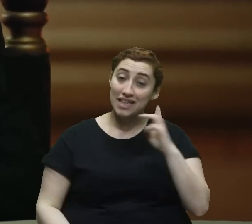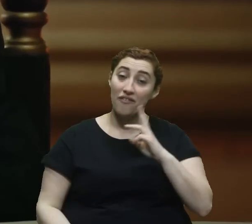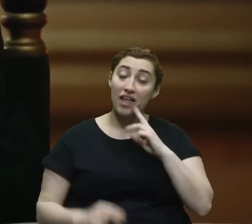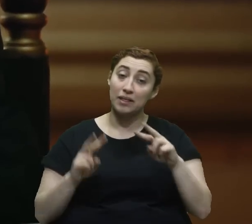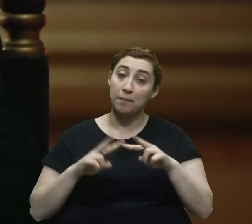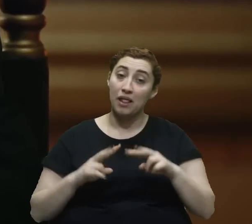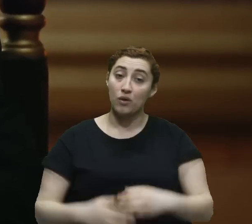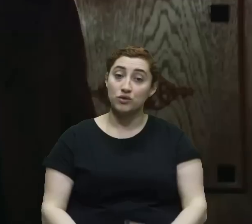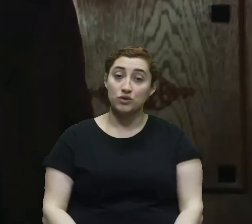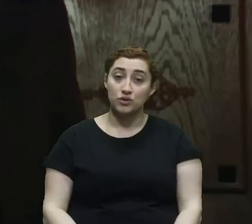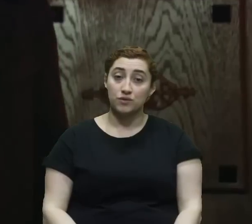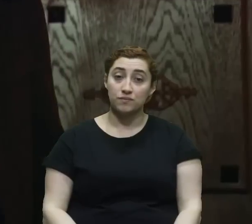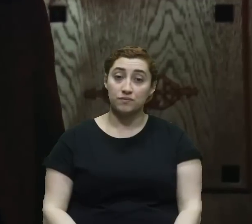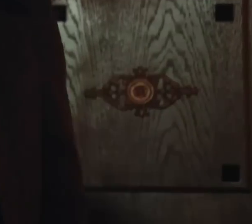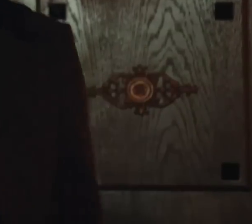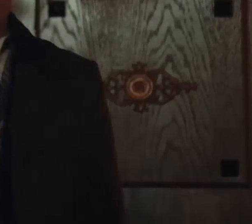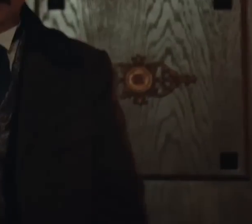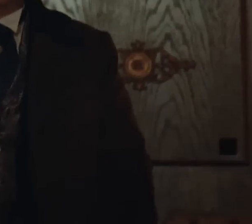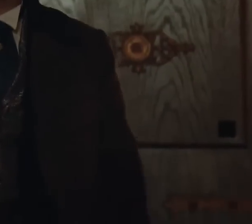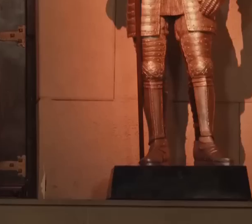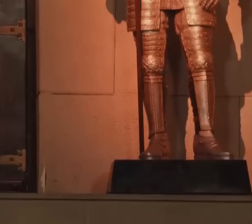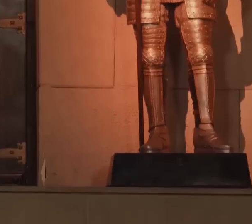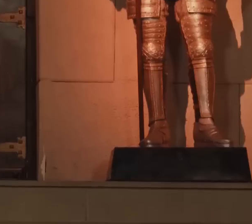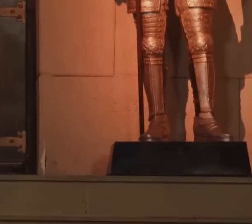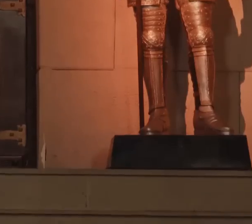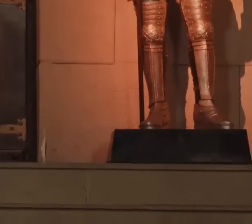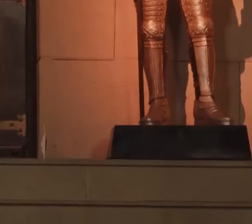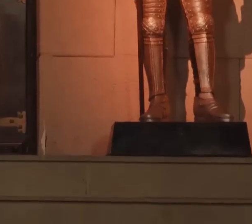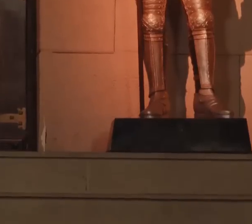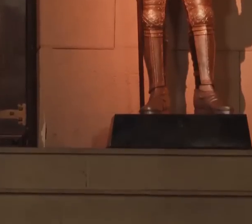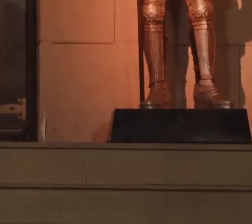efendi Miloş? Basamakları iniyorlar, Akbar önde.